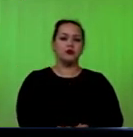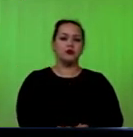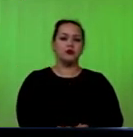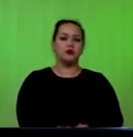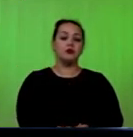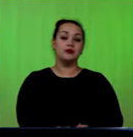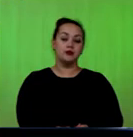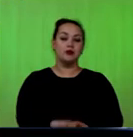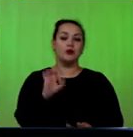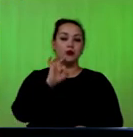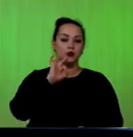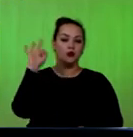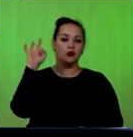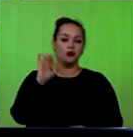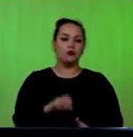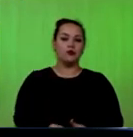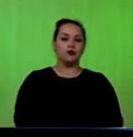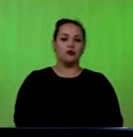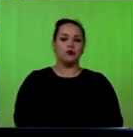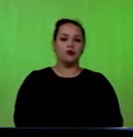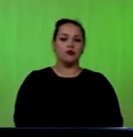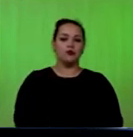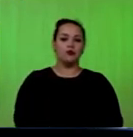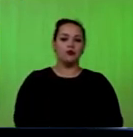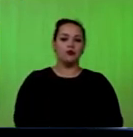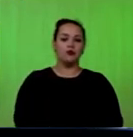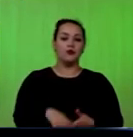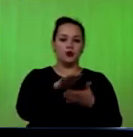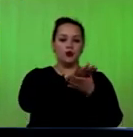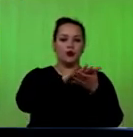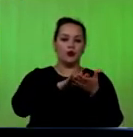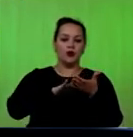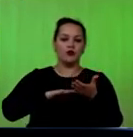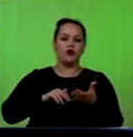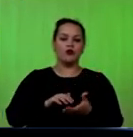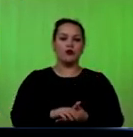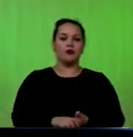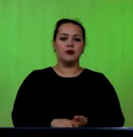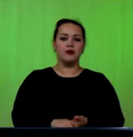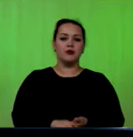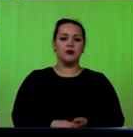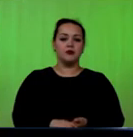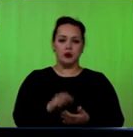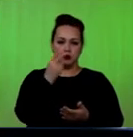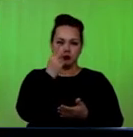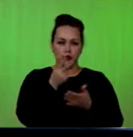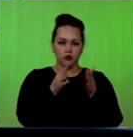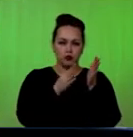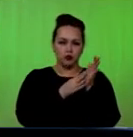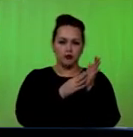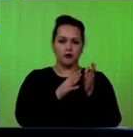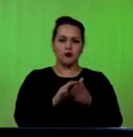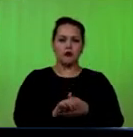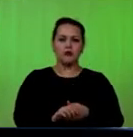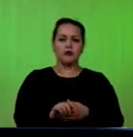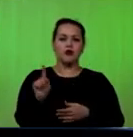отлично стрелочка ведет нас дальше вот 9 на